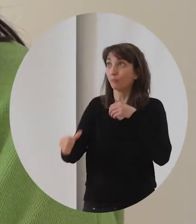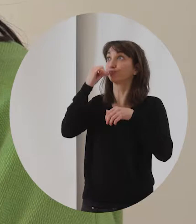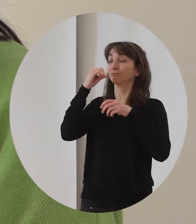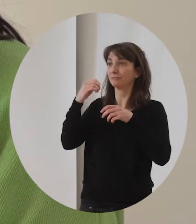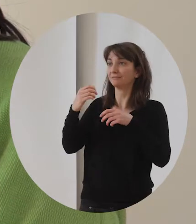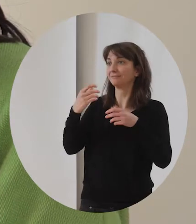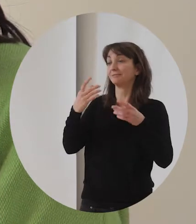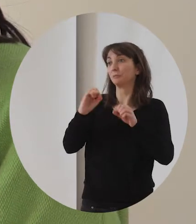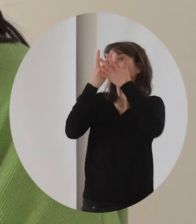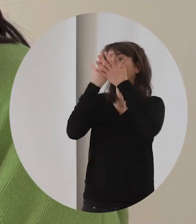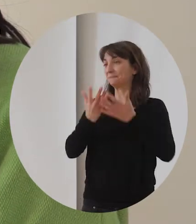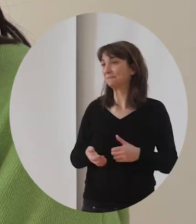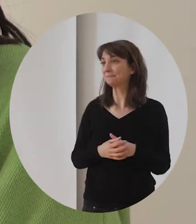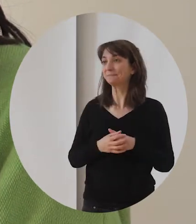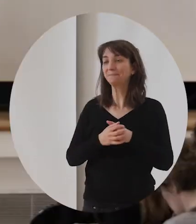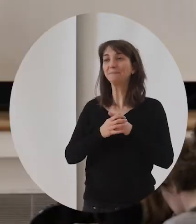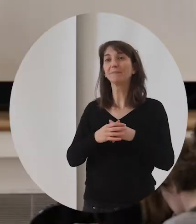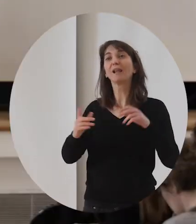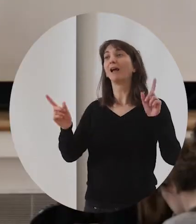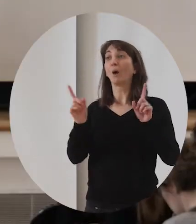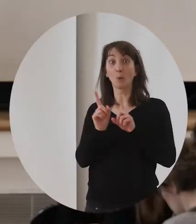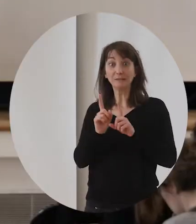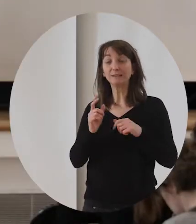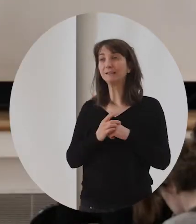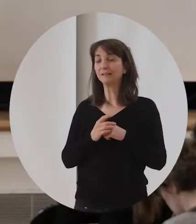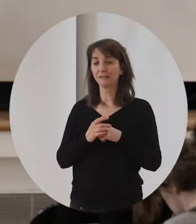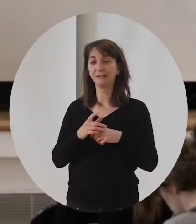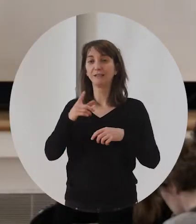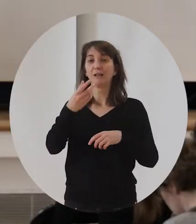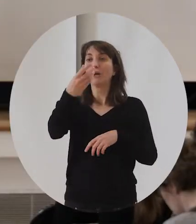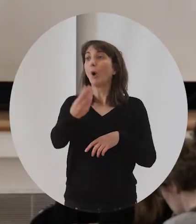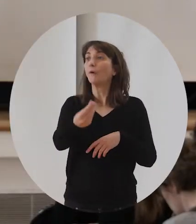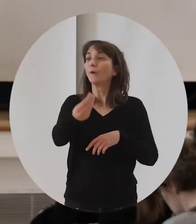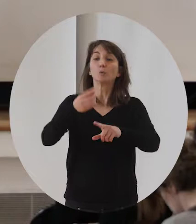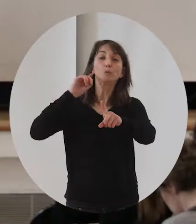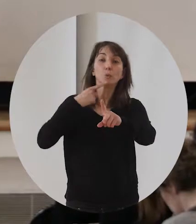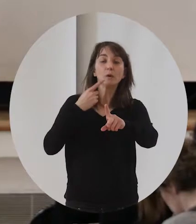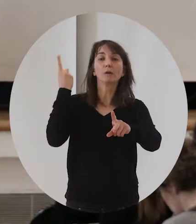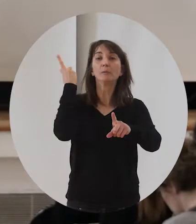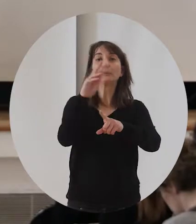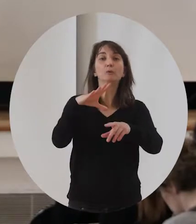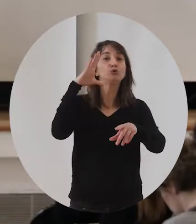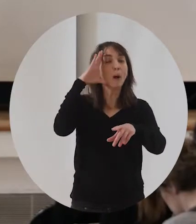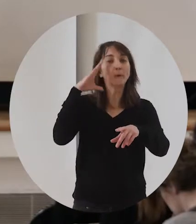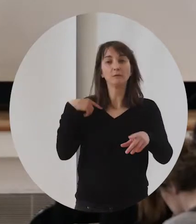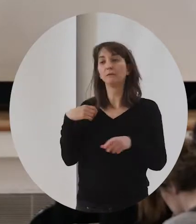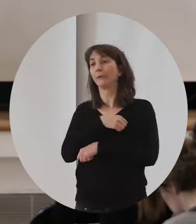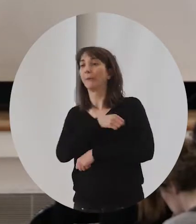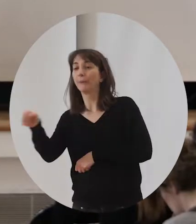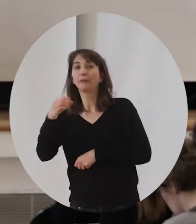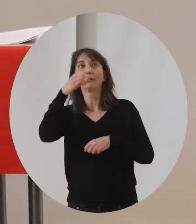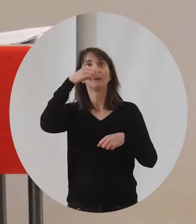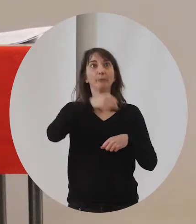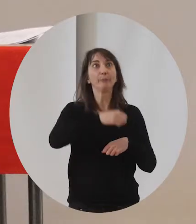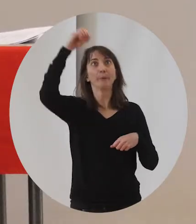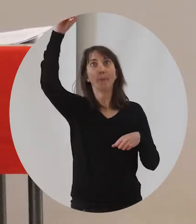du nourrissage. Il y a aussi le fait de rentrer dans une chambre où il y a un enfant sourd et d'ouvrir la